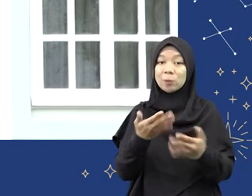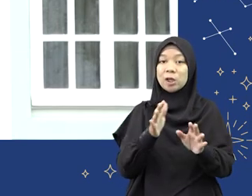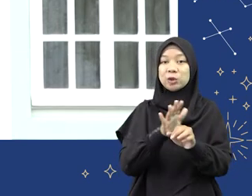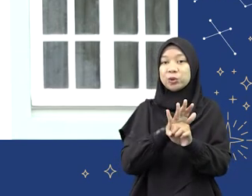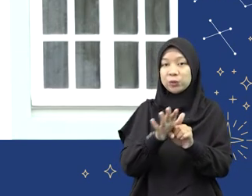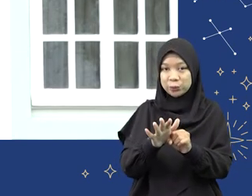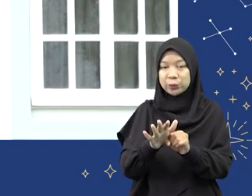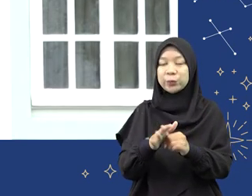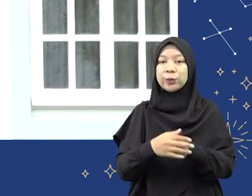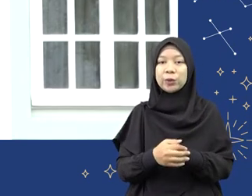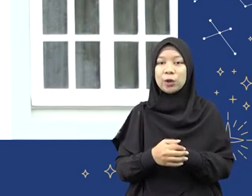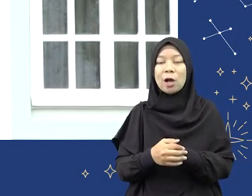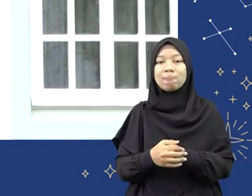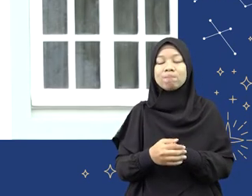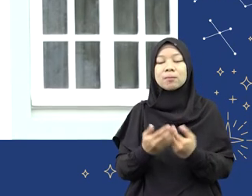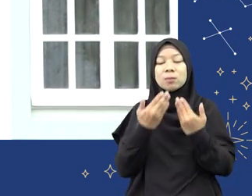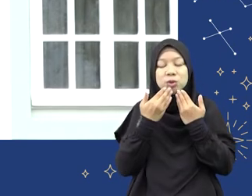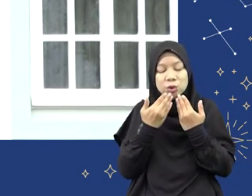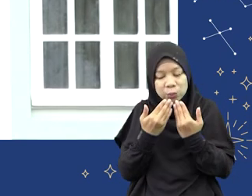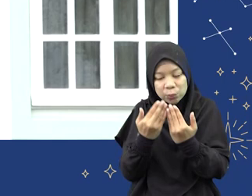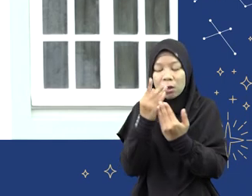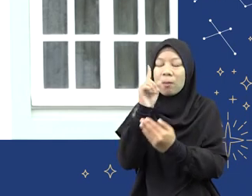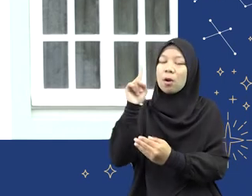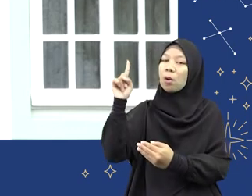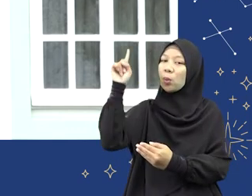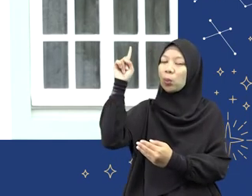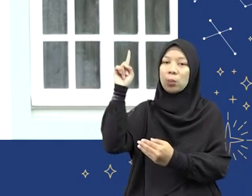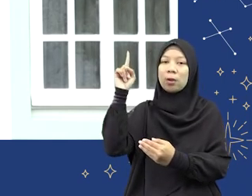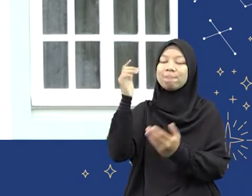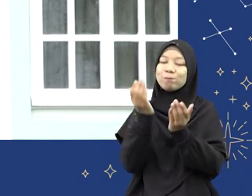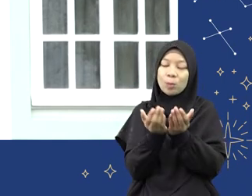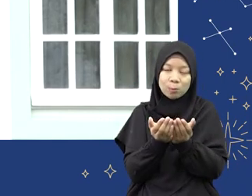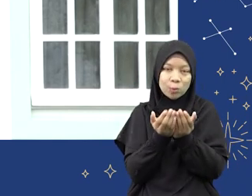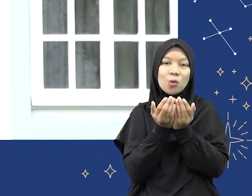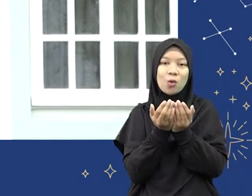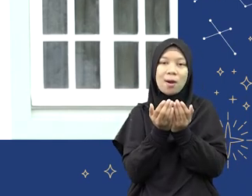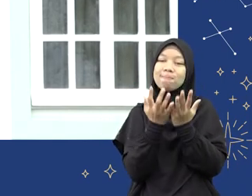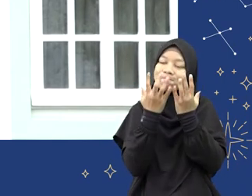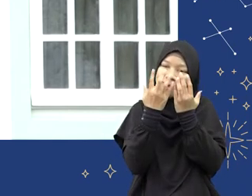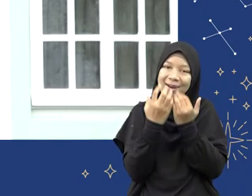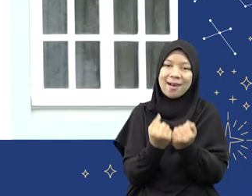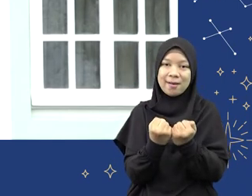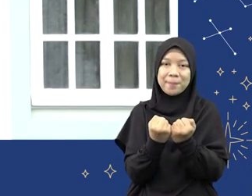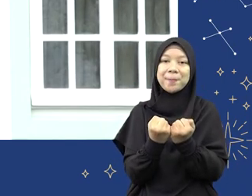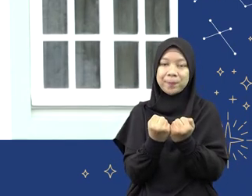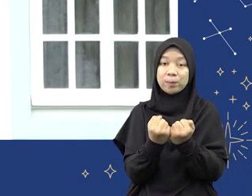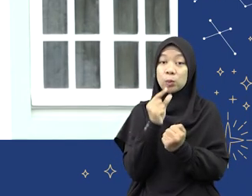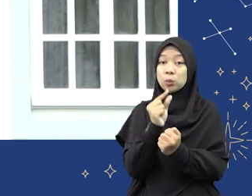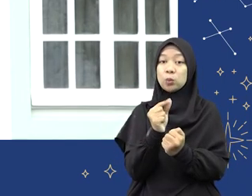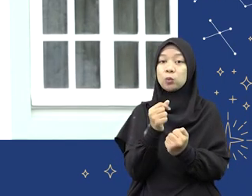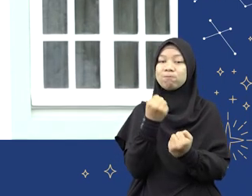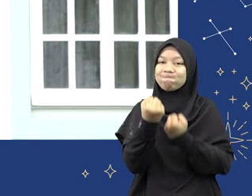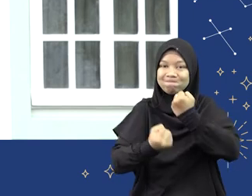saya diliputi oleh rasa syukur yang sangat besar disertai dengan doa dan harapan untuk terus